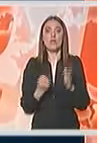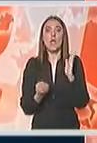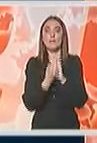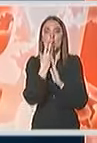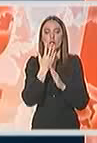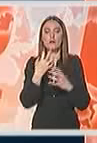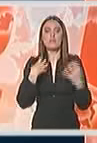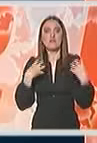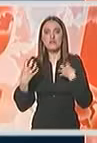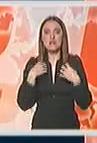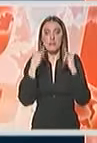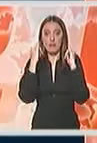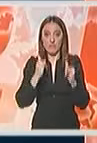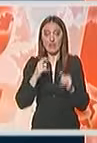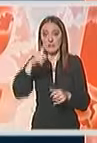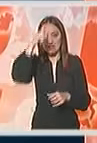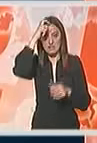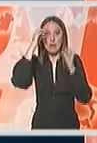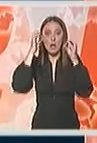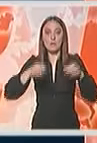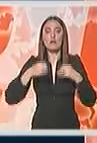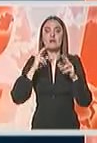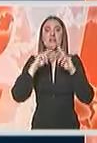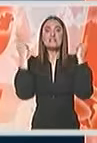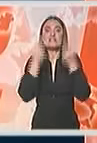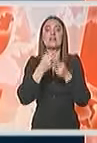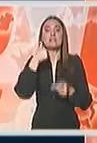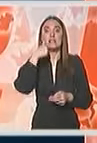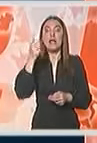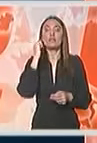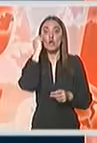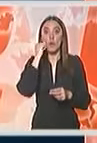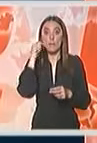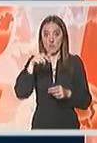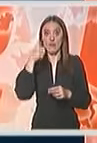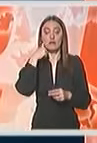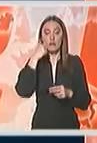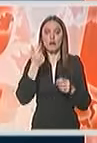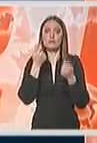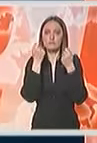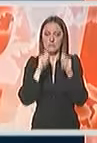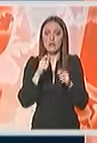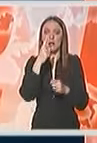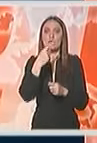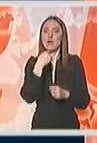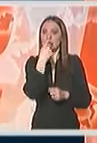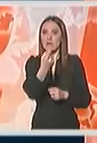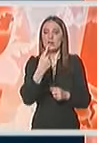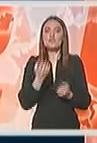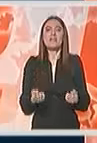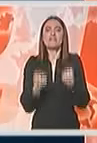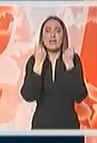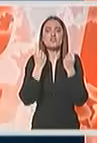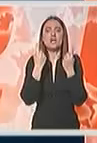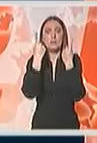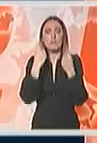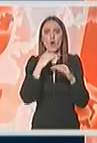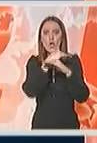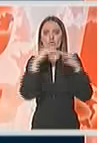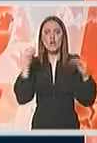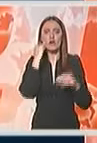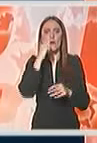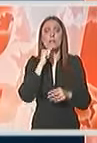Brojnim manifestacijama danas se u Srbiji obeležava Svetski dan Roma. Ovaj dan je ustanovljen da bi se ukazalo na težak položaj Roma i